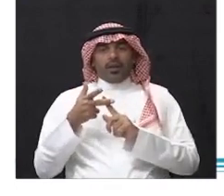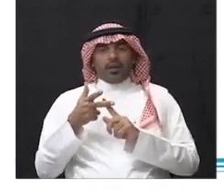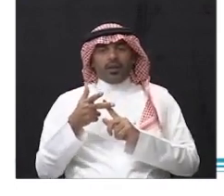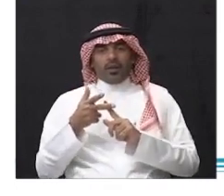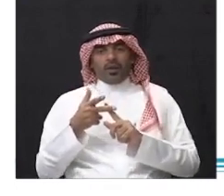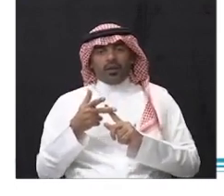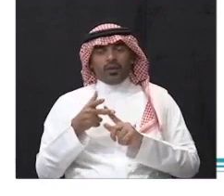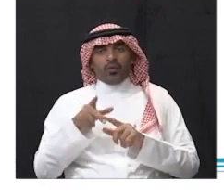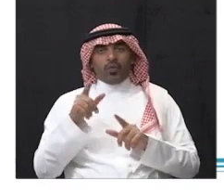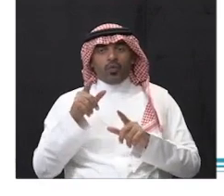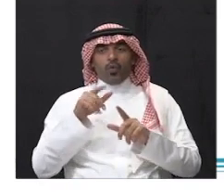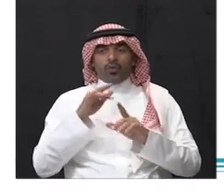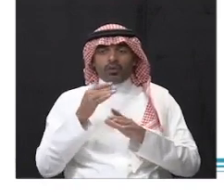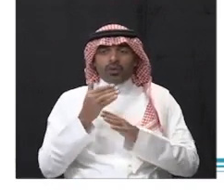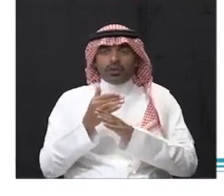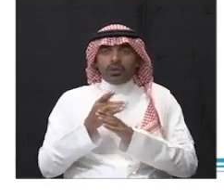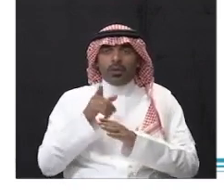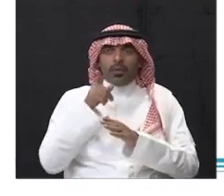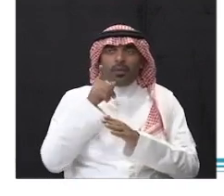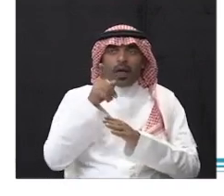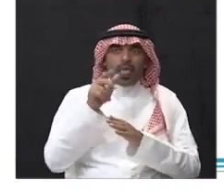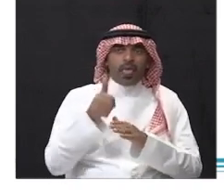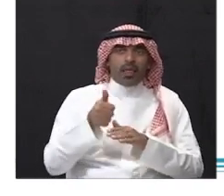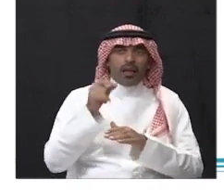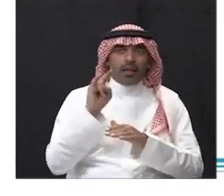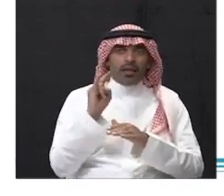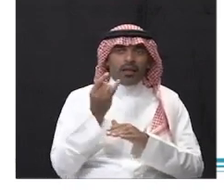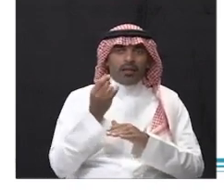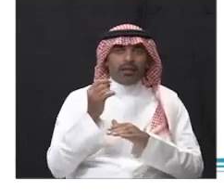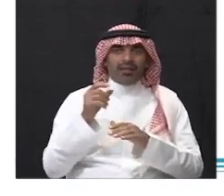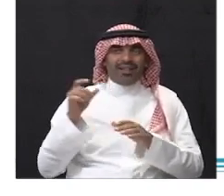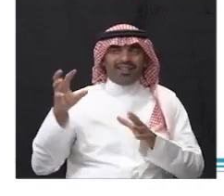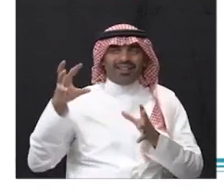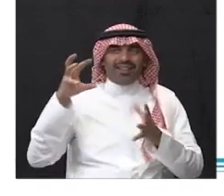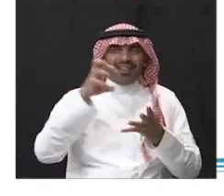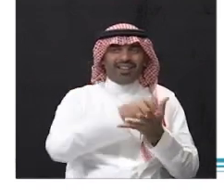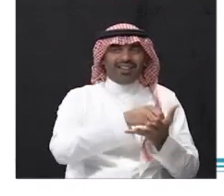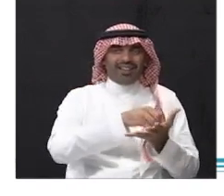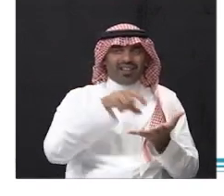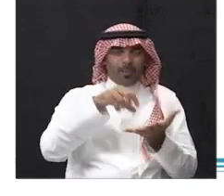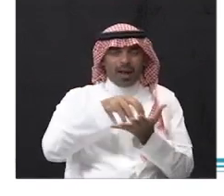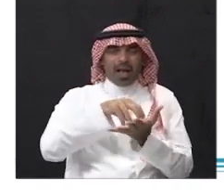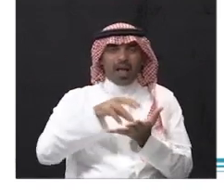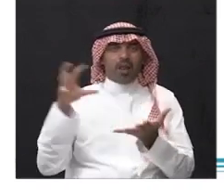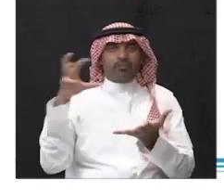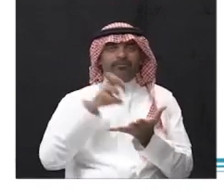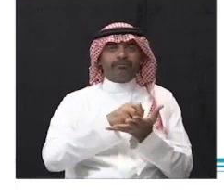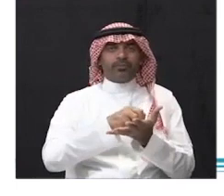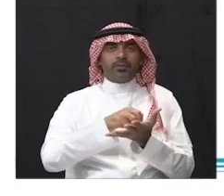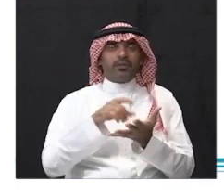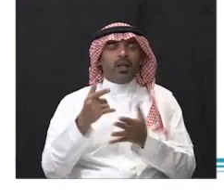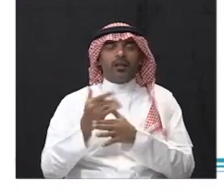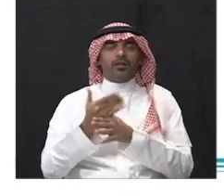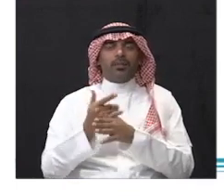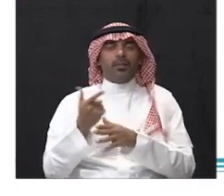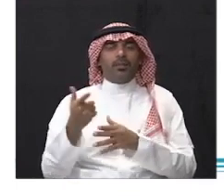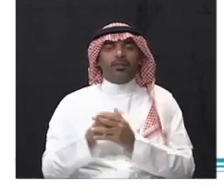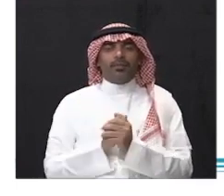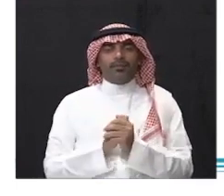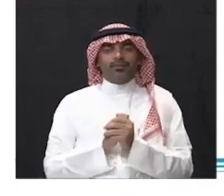رابعاً، توضيح الدوافع السياسية للاستعمار، خامساً، تفسير الدوافع الاجتماعية